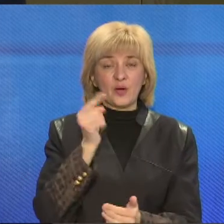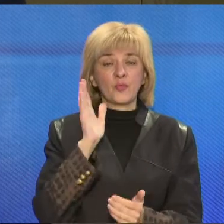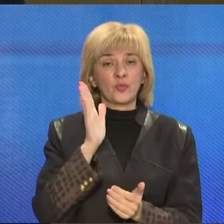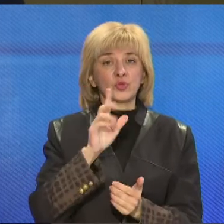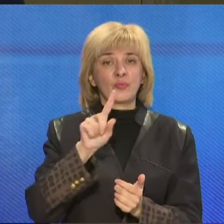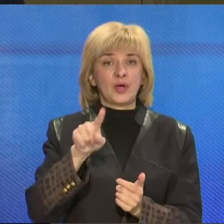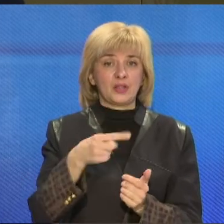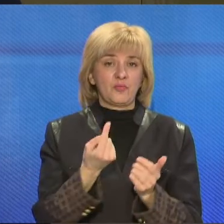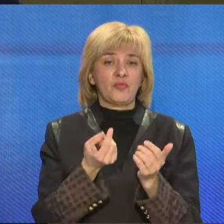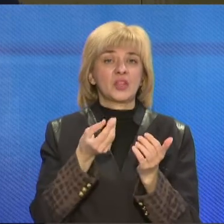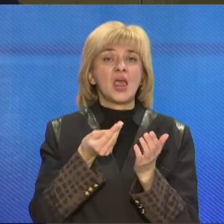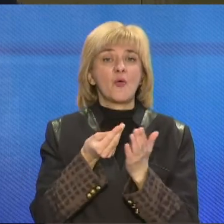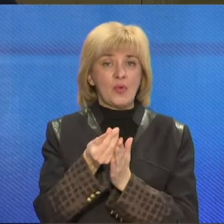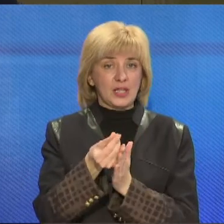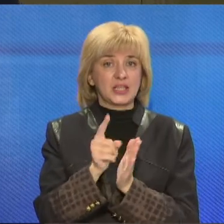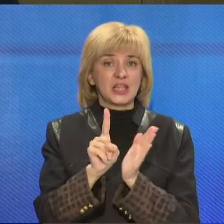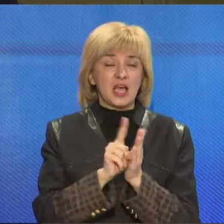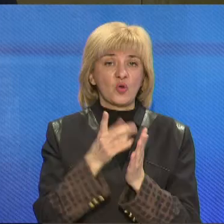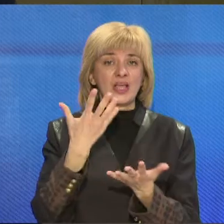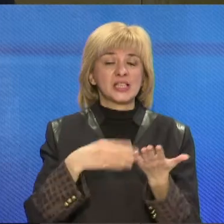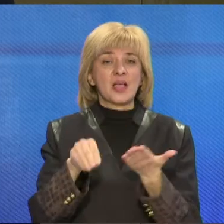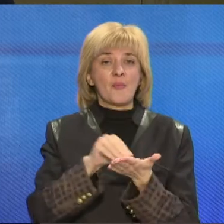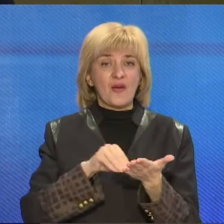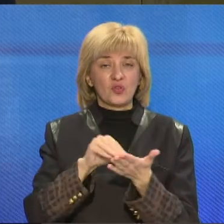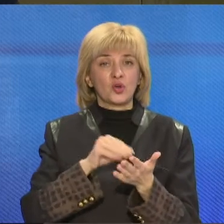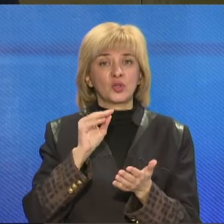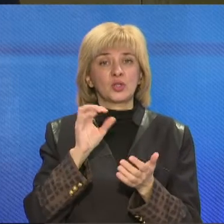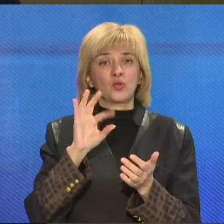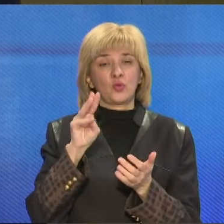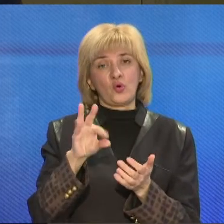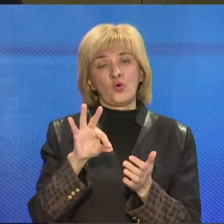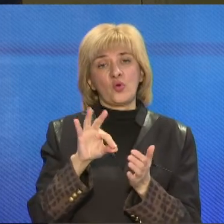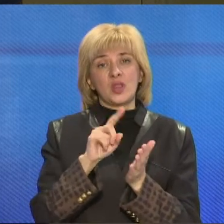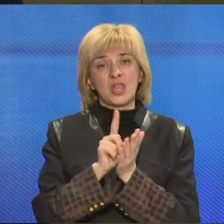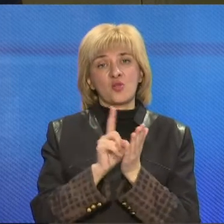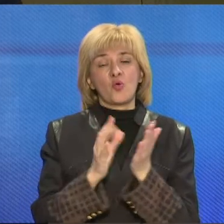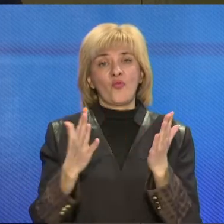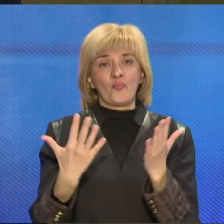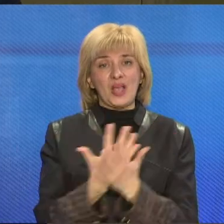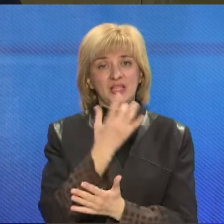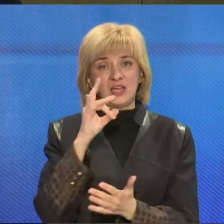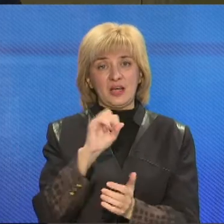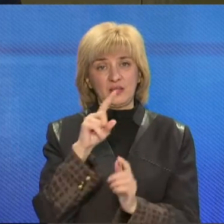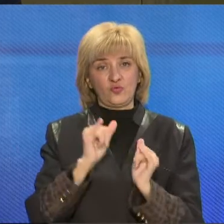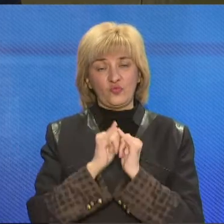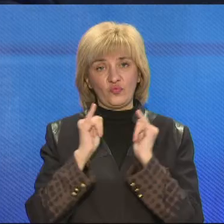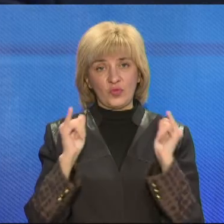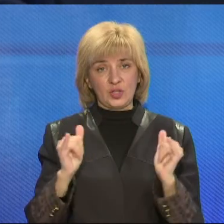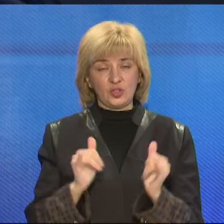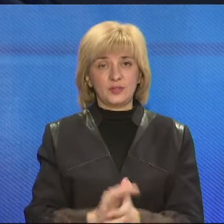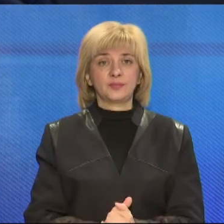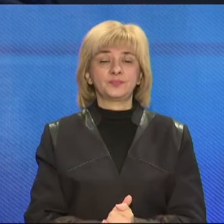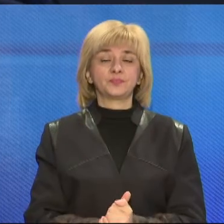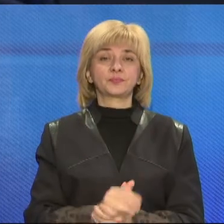который следовало уплатить. Если это уже, конечно, повторно будет выявлено, то ставка налога будет увеличена в 5 раз, то есть переменен коэффициент 5.